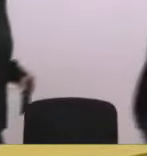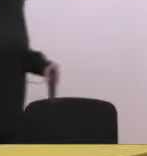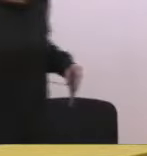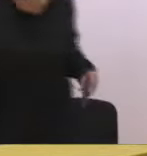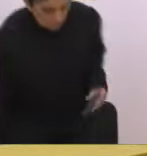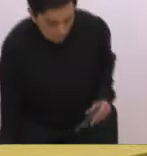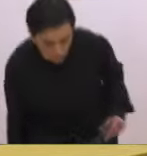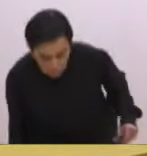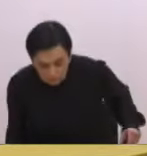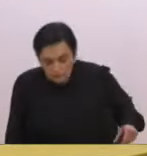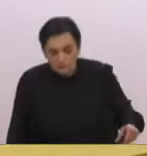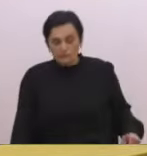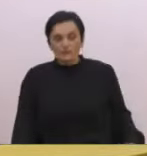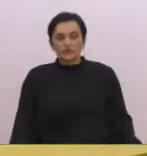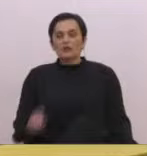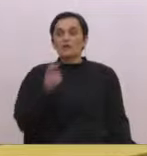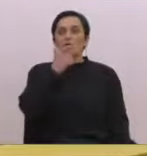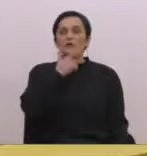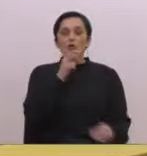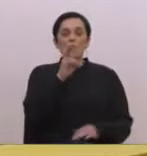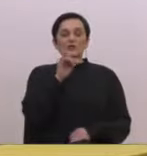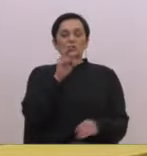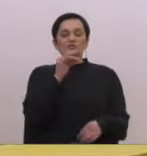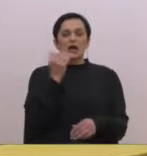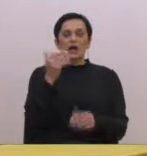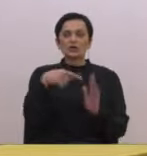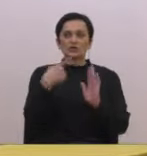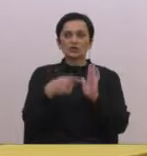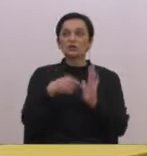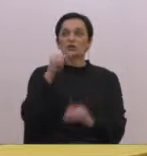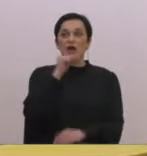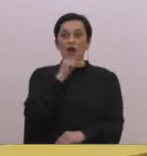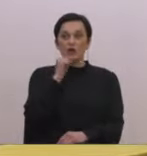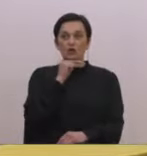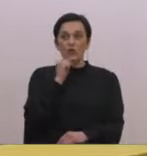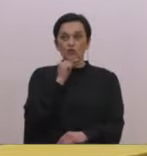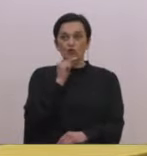წავიკითხეთ კითხვაში. ბატონ ბეჟან წაკაძის კითხვა იყო